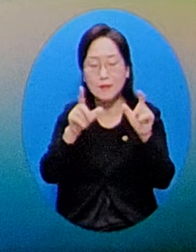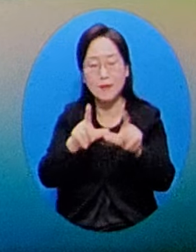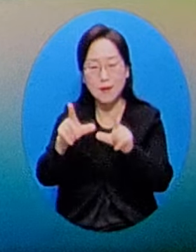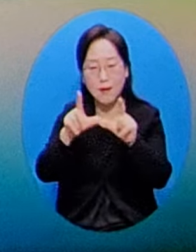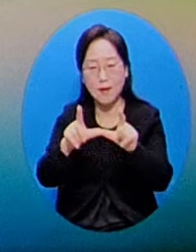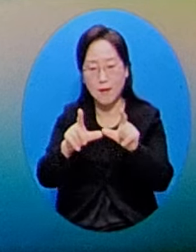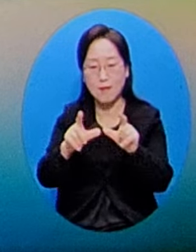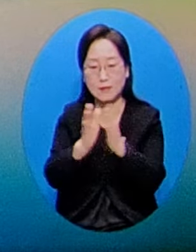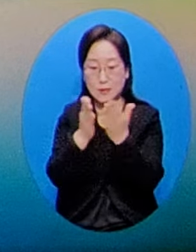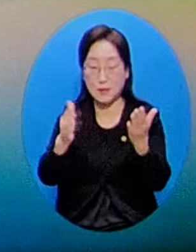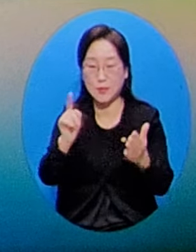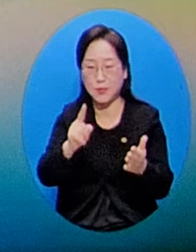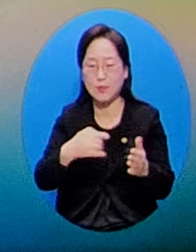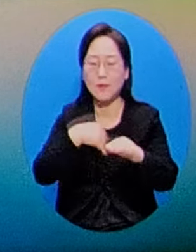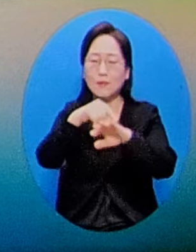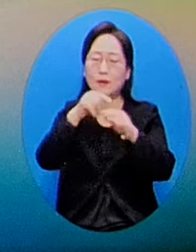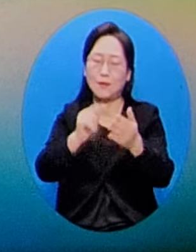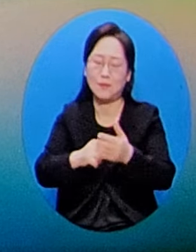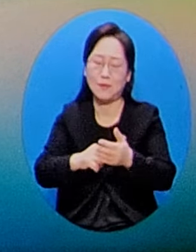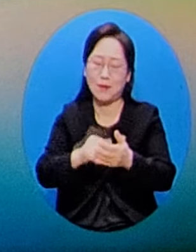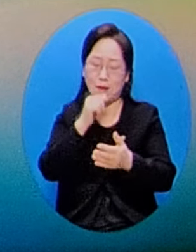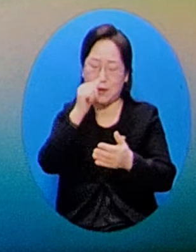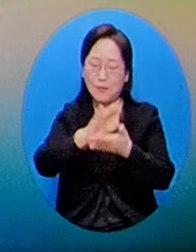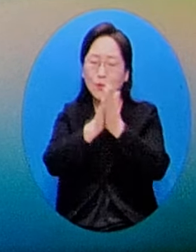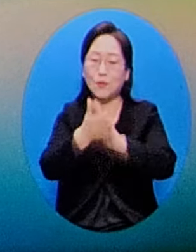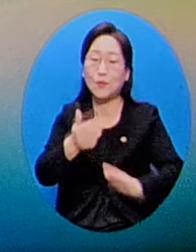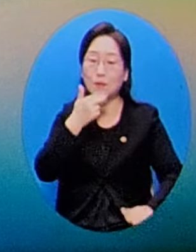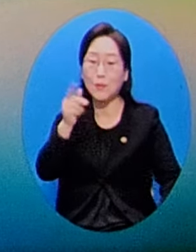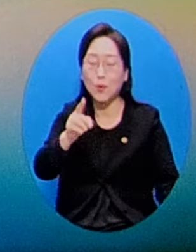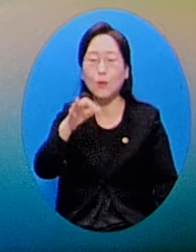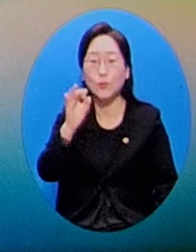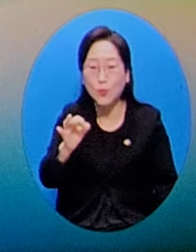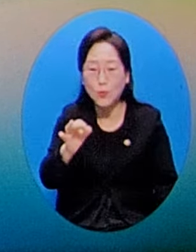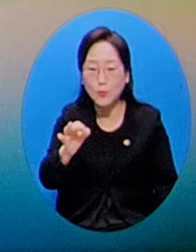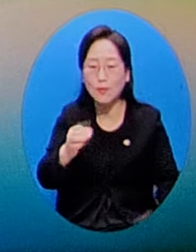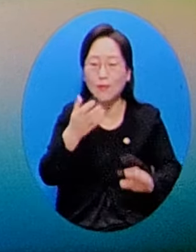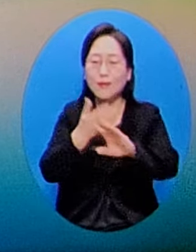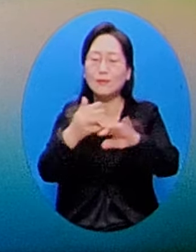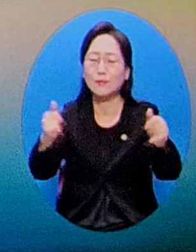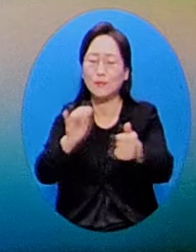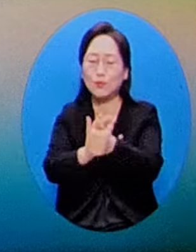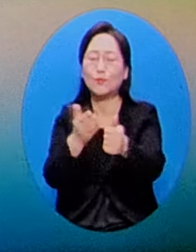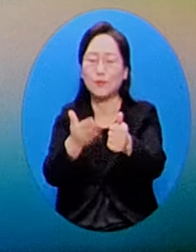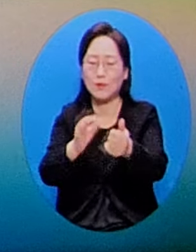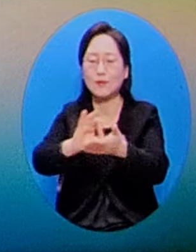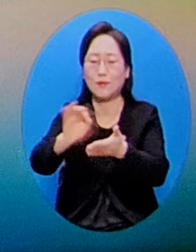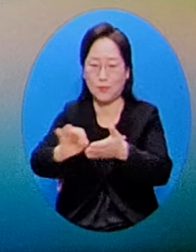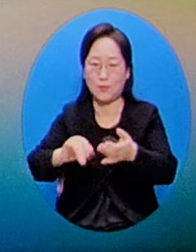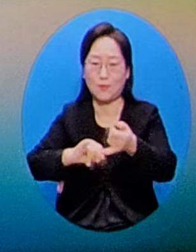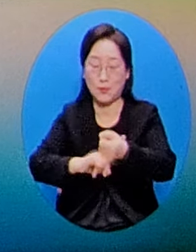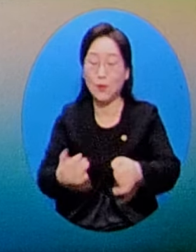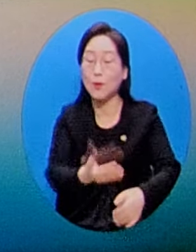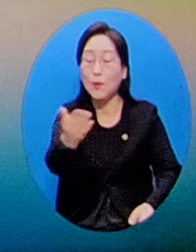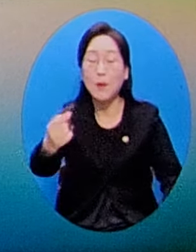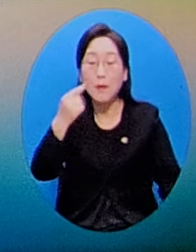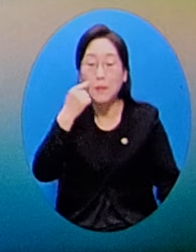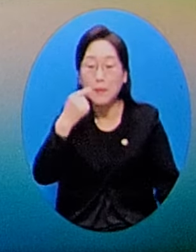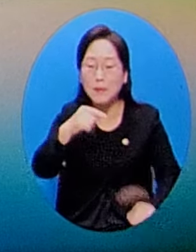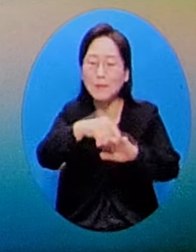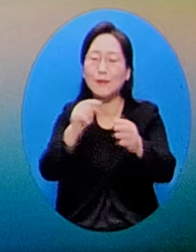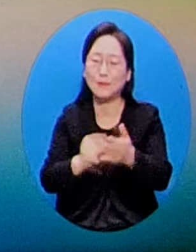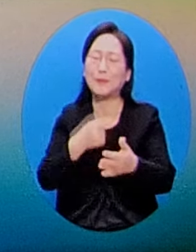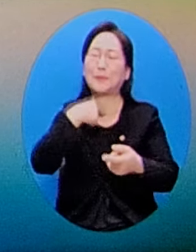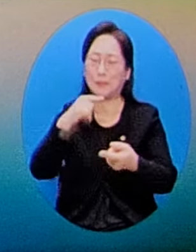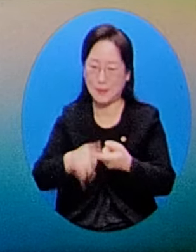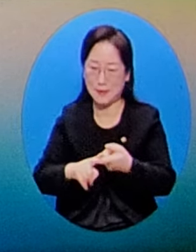내 마음속에는 결코 변하지 않은 한 가지 생각이 있었다. 불을 사람을 돕는 데 써야 한다는 것이다. 여러분도 한번 해보면 마음에 들